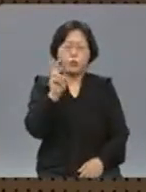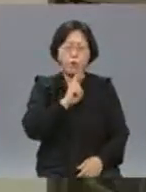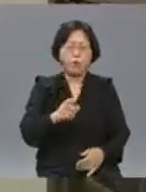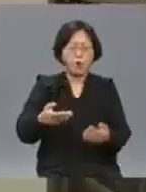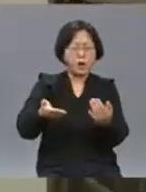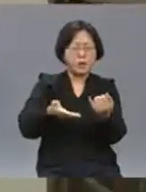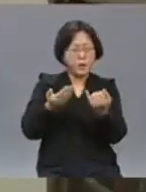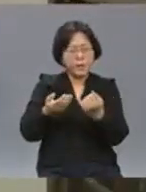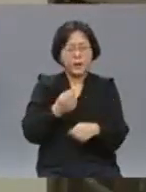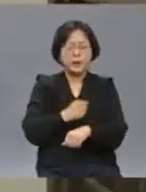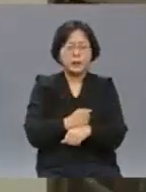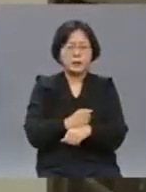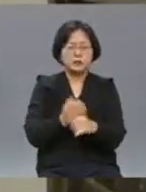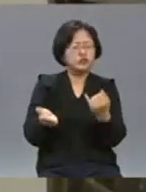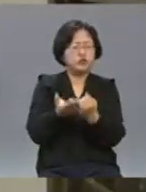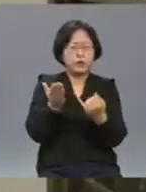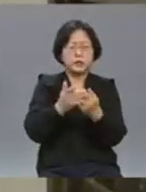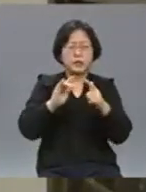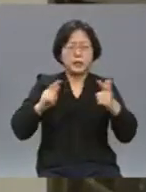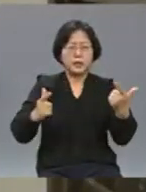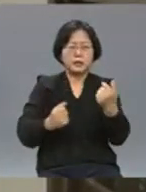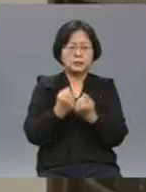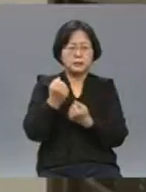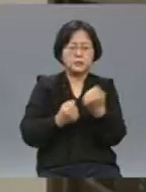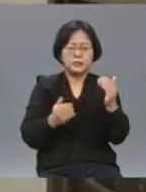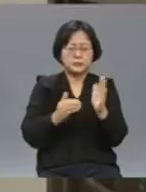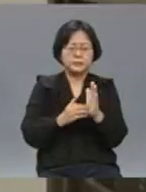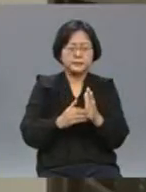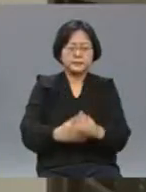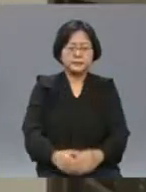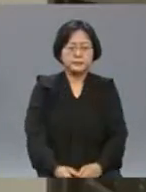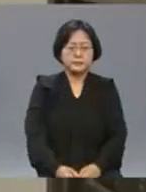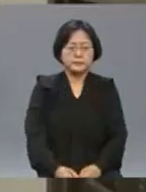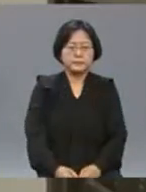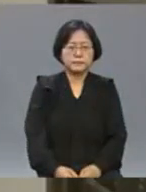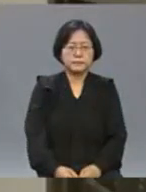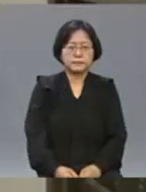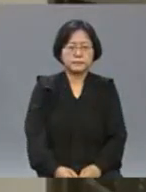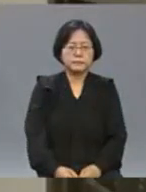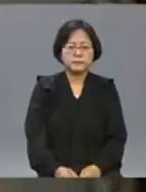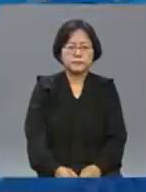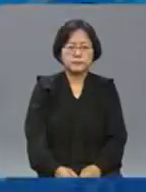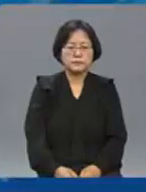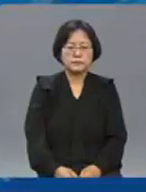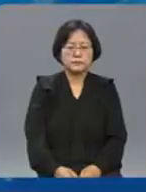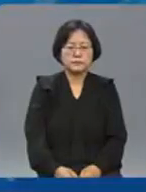참여를 유도했을 뿐 성추행은 아니라고 말한 것으로 전해졌습니다.